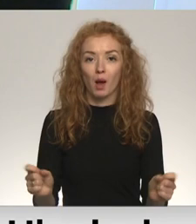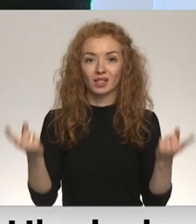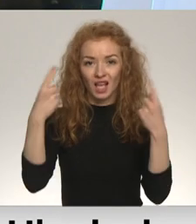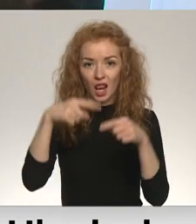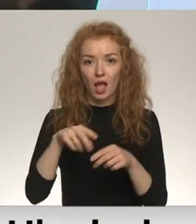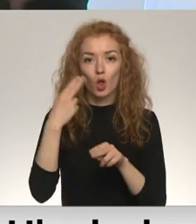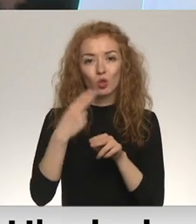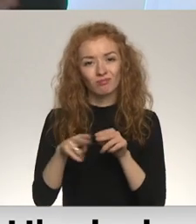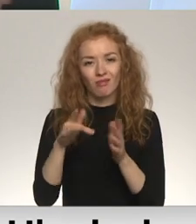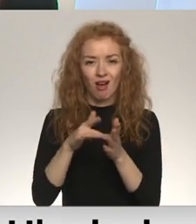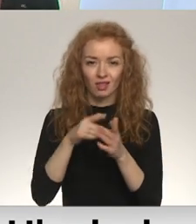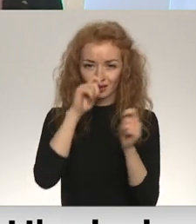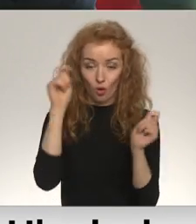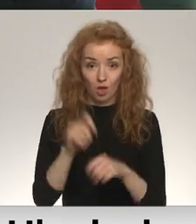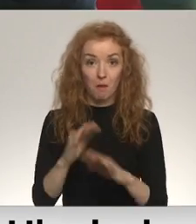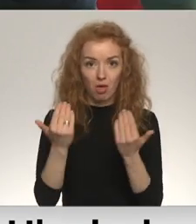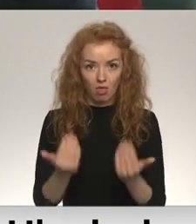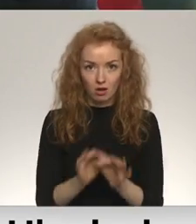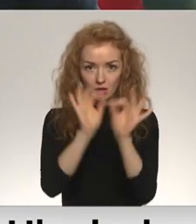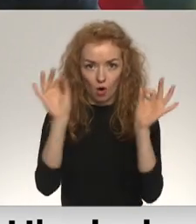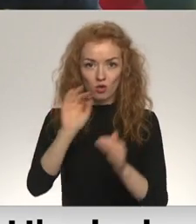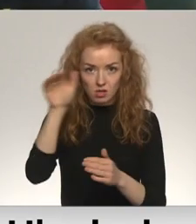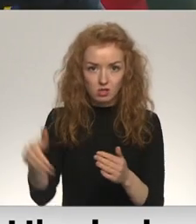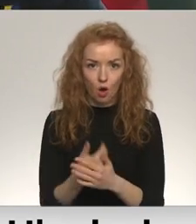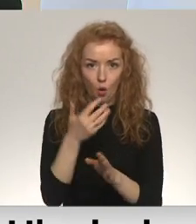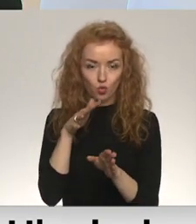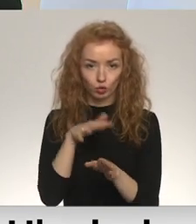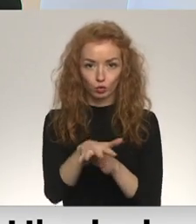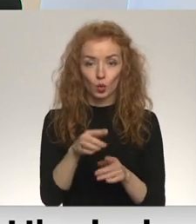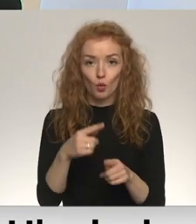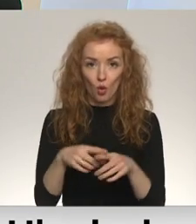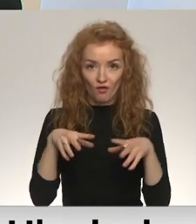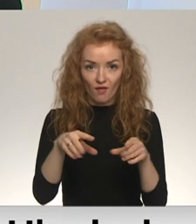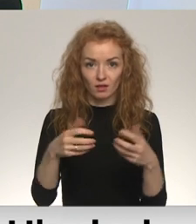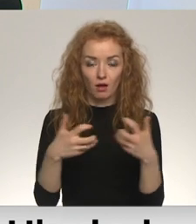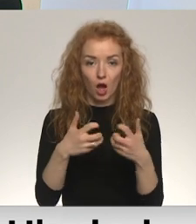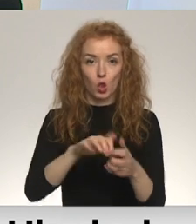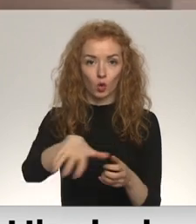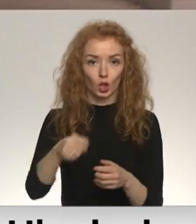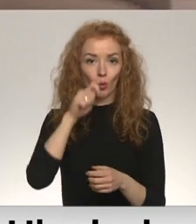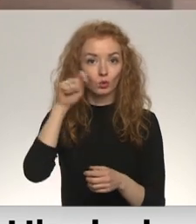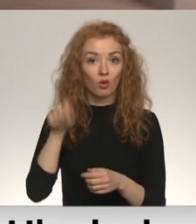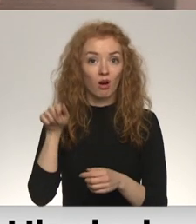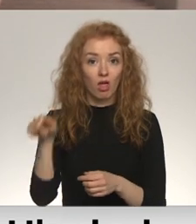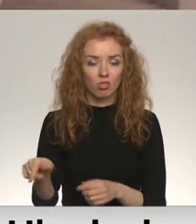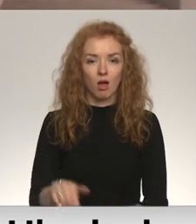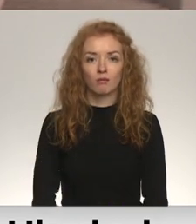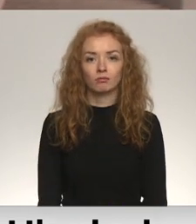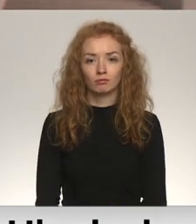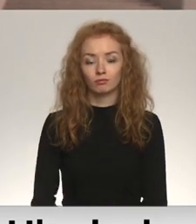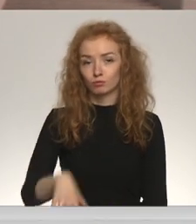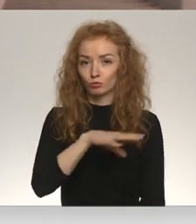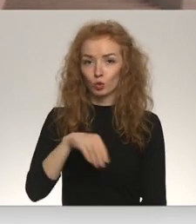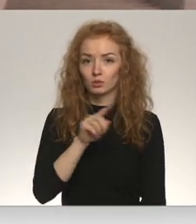nodarītos zaudējumus, bet tagad uzsākusi jaunu militāro agresiju un veids kara noziegumus Ukrainā. Mums ir daudz